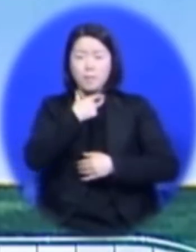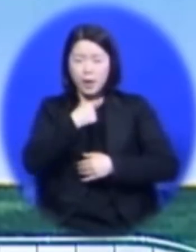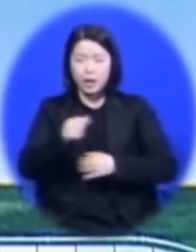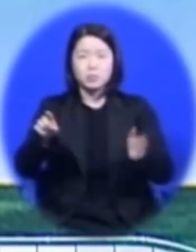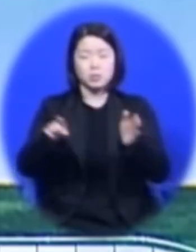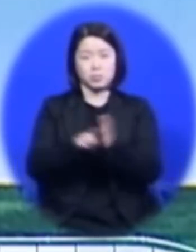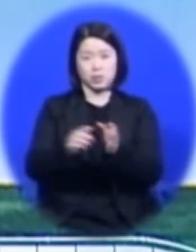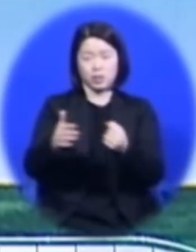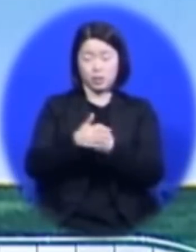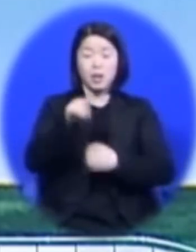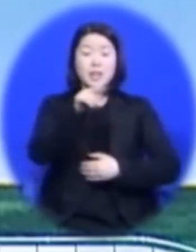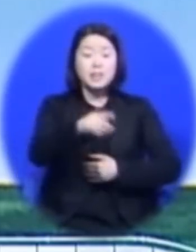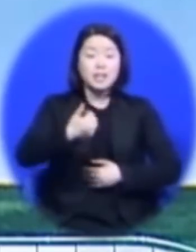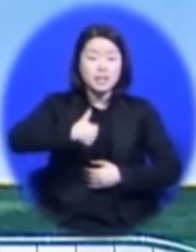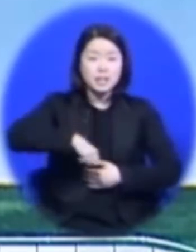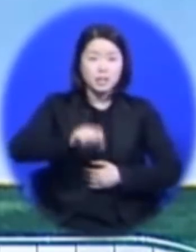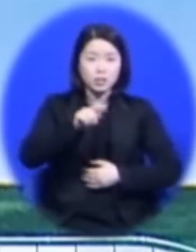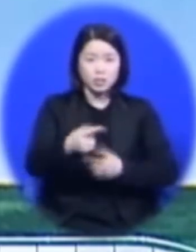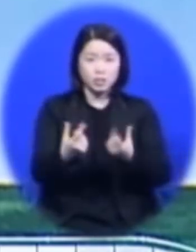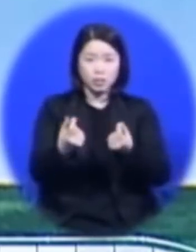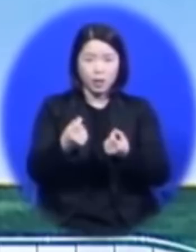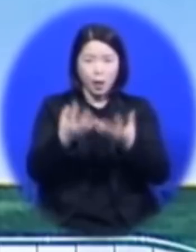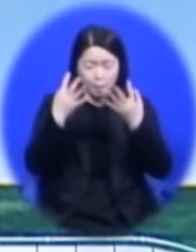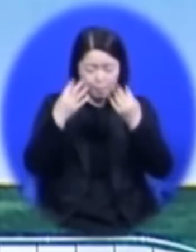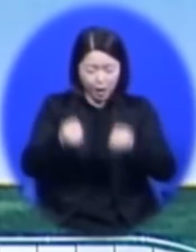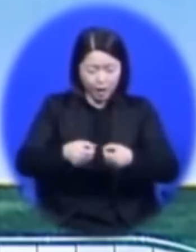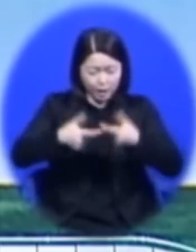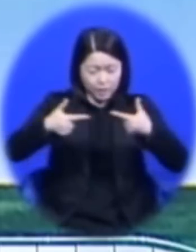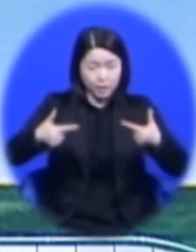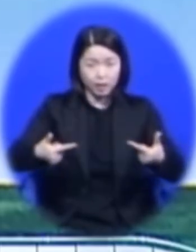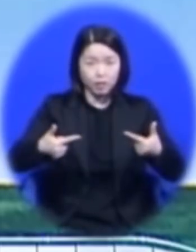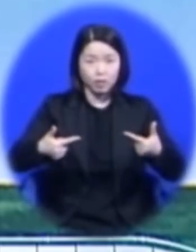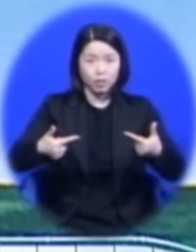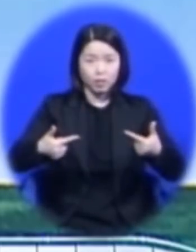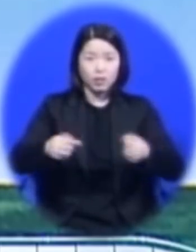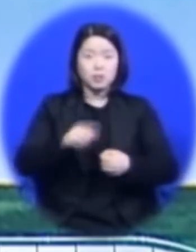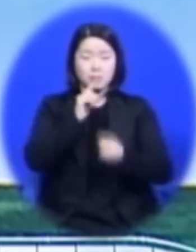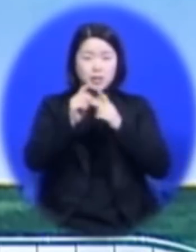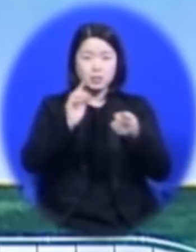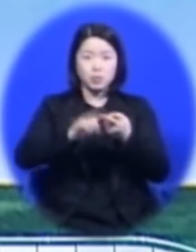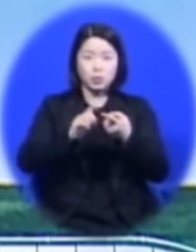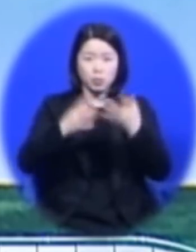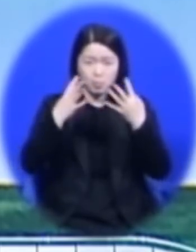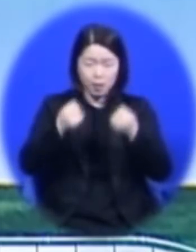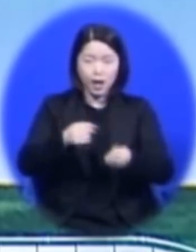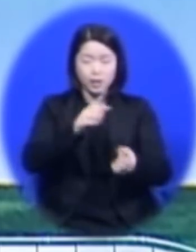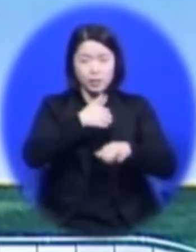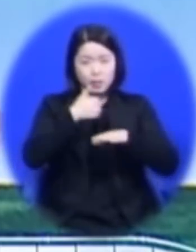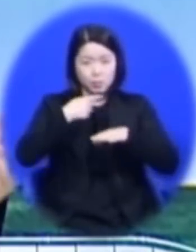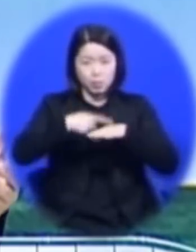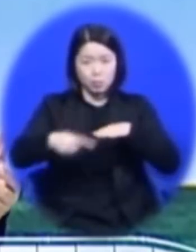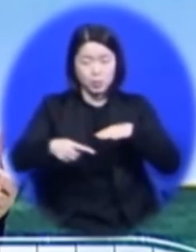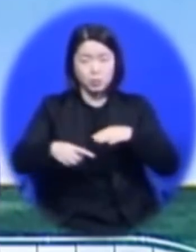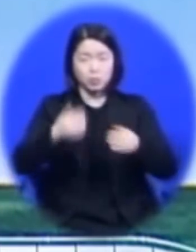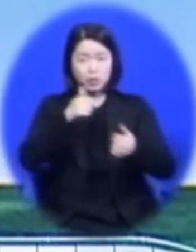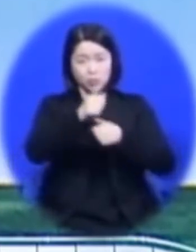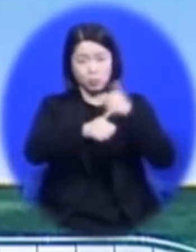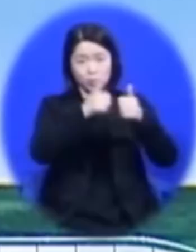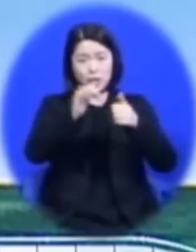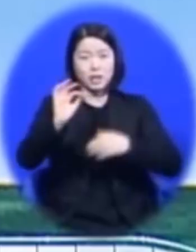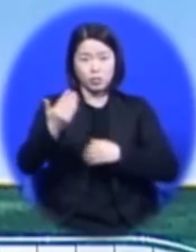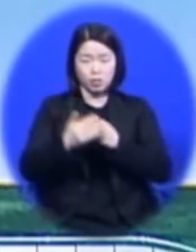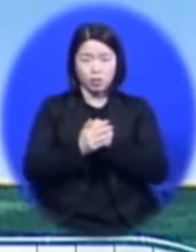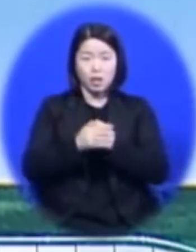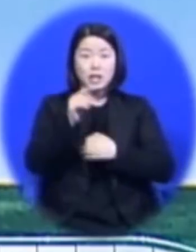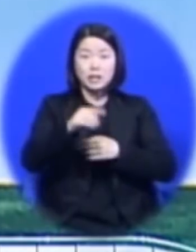너의 자손이 이와 같이 많아질 것이다 하신 말씀대로 많은 민족의 조상이 되었습니다 그는 하나님의 약속을 믿고 의심하지